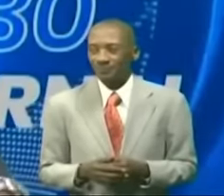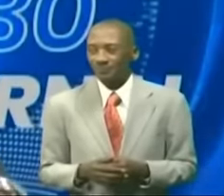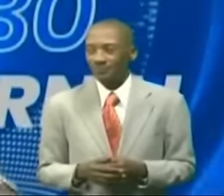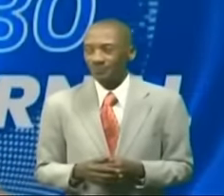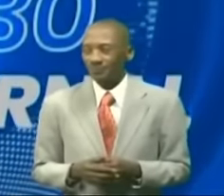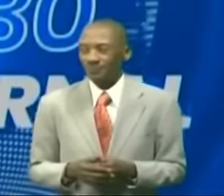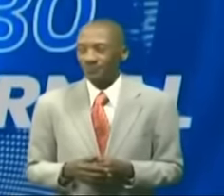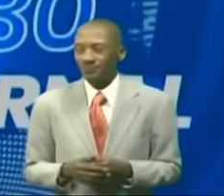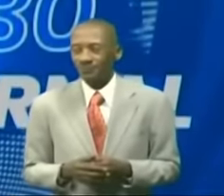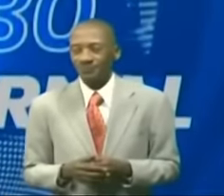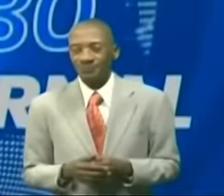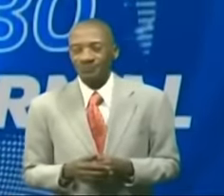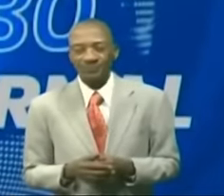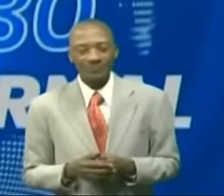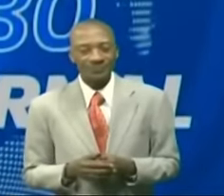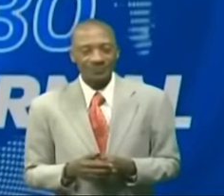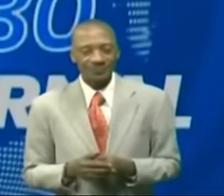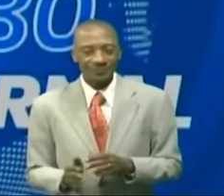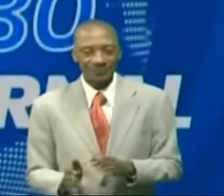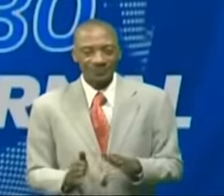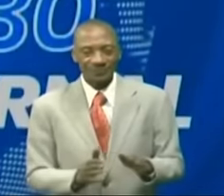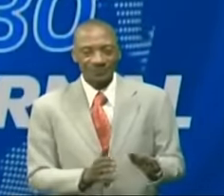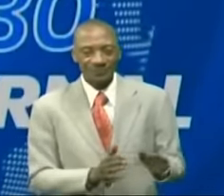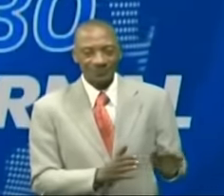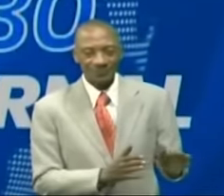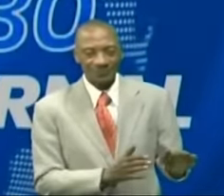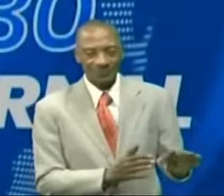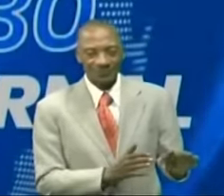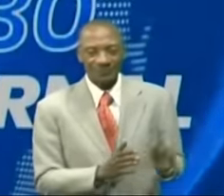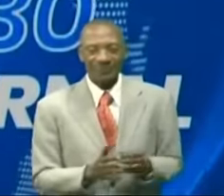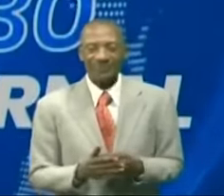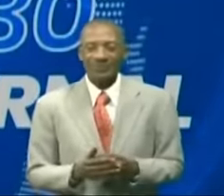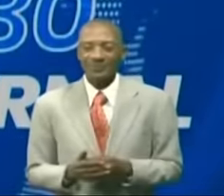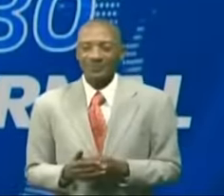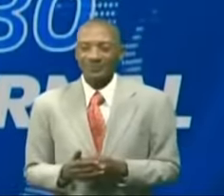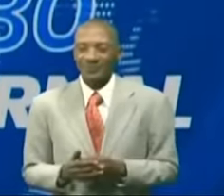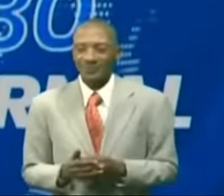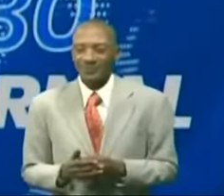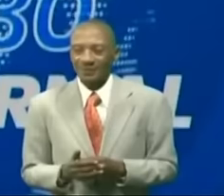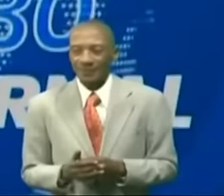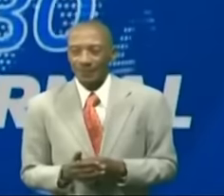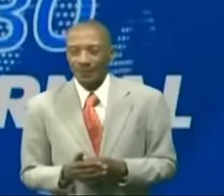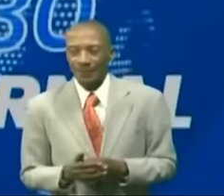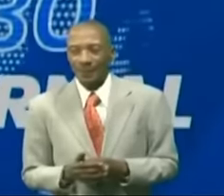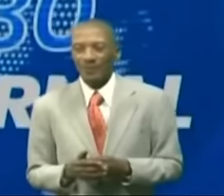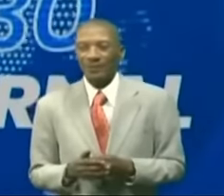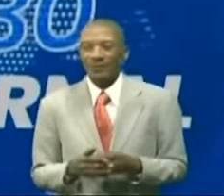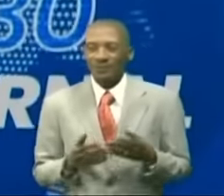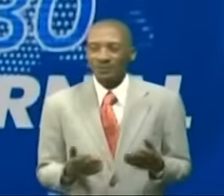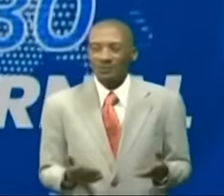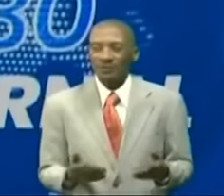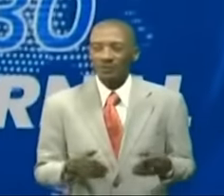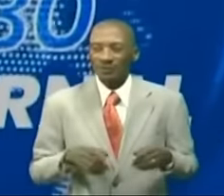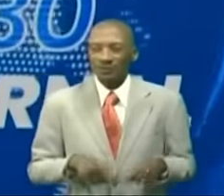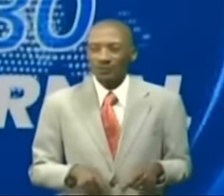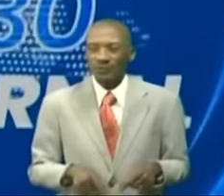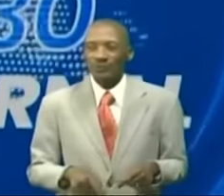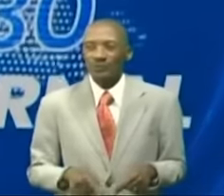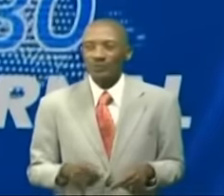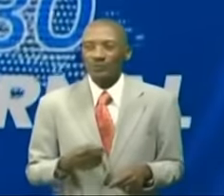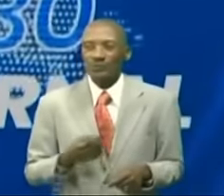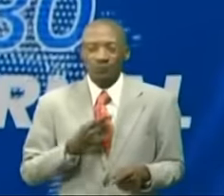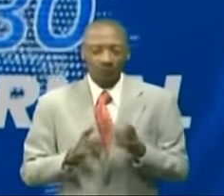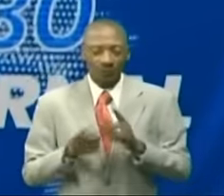change carrément de chapitre. Le syndicat de la société minière Alpha BC Mining, qui exploite le minerai dans le territoire